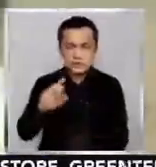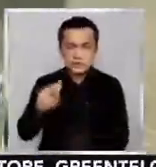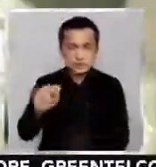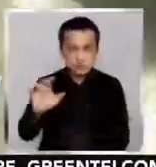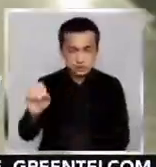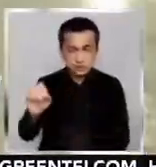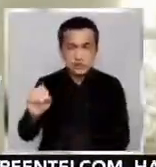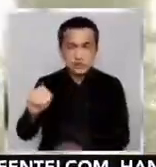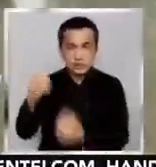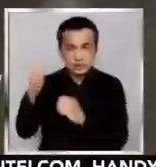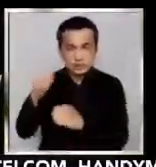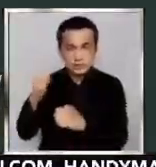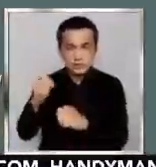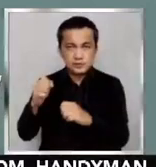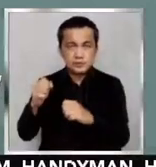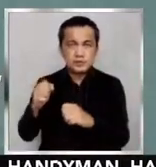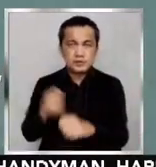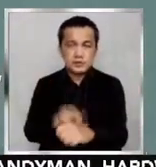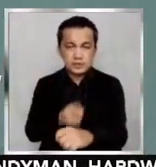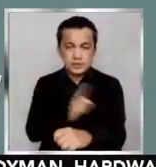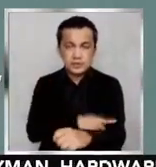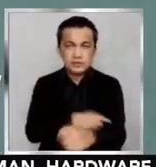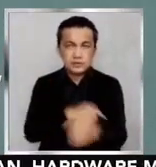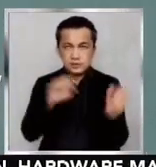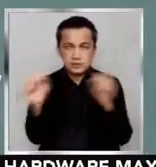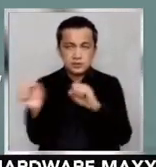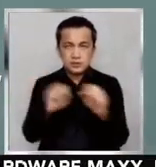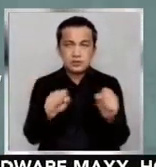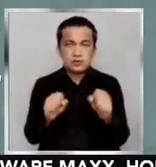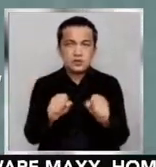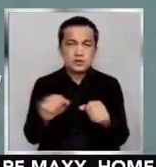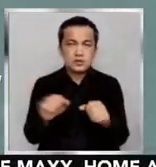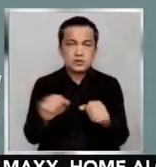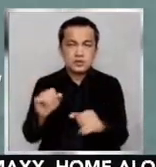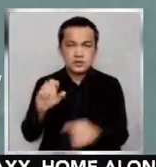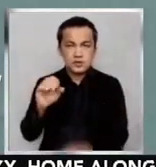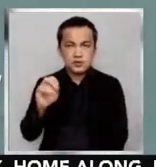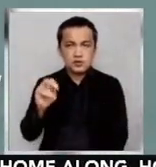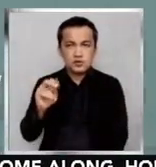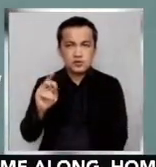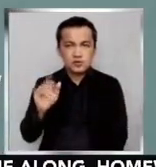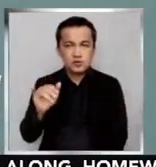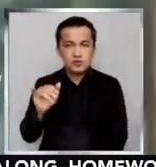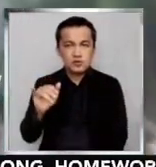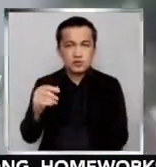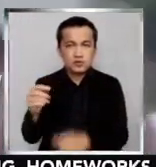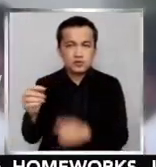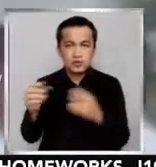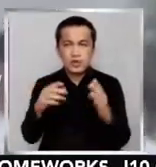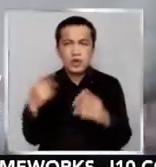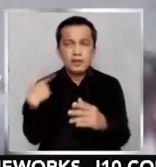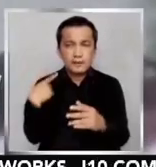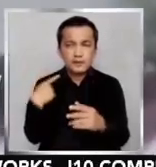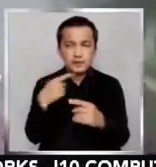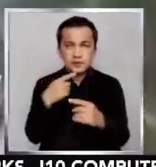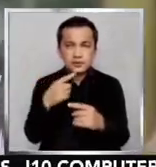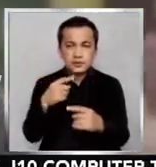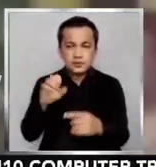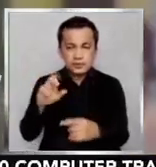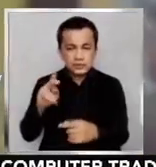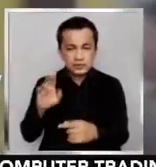ang malalakas na bagyo tulad ng bagyong Ondol na nanalasa sa panahong may umiiral na El Niño